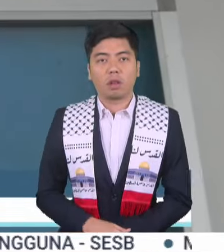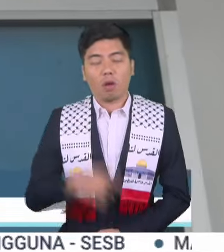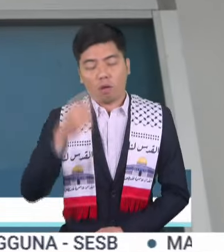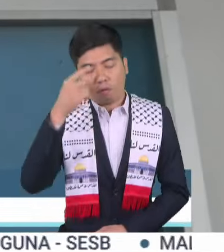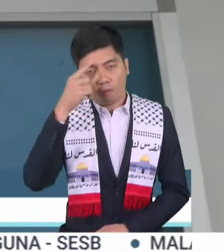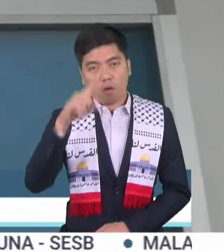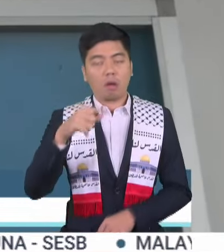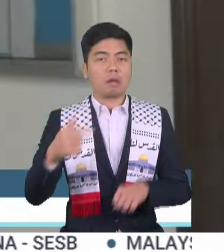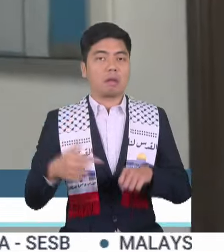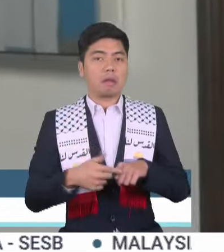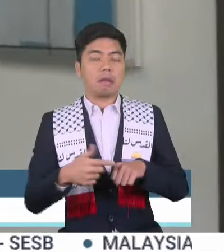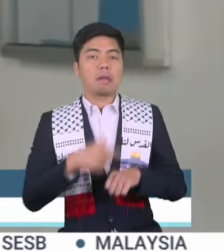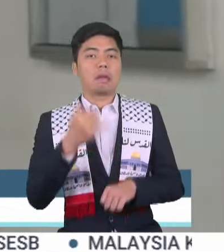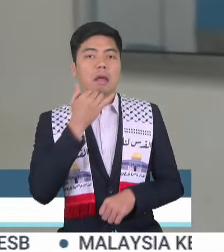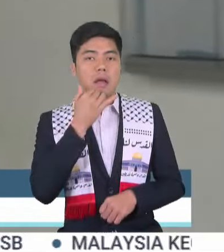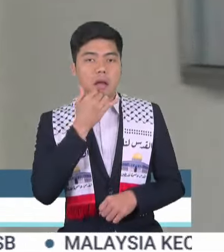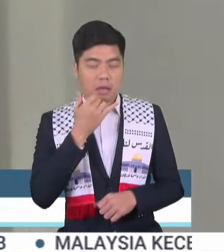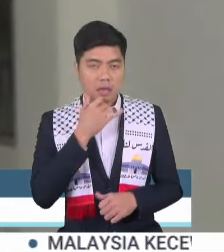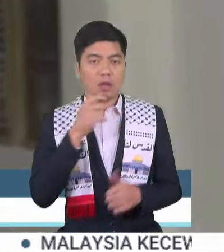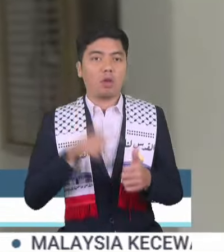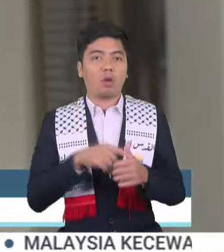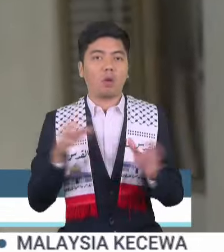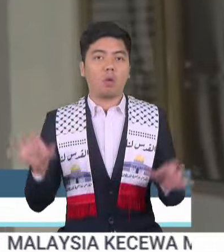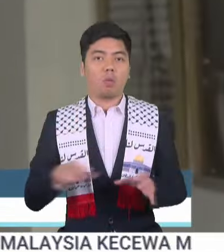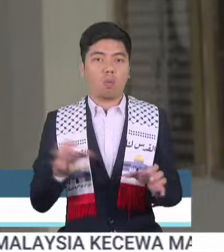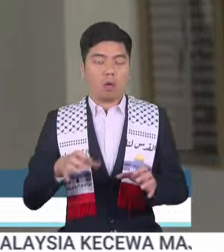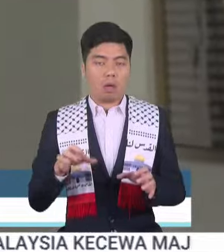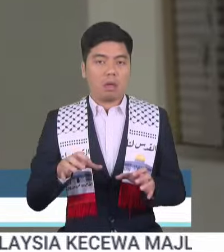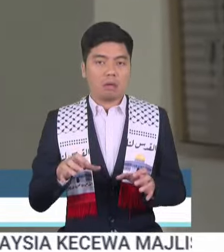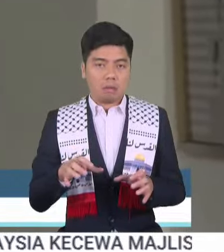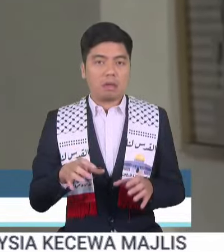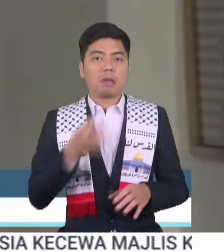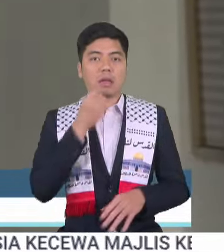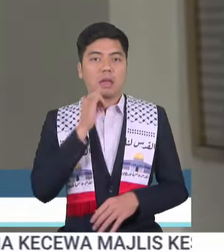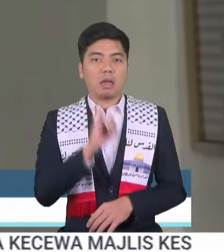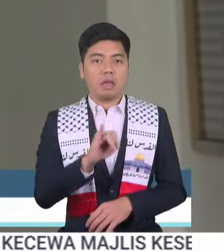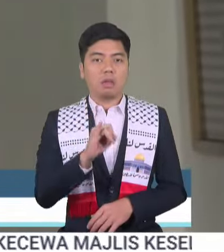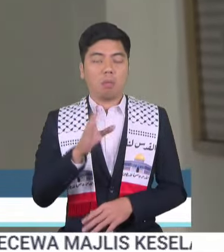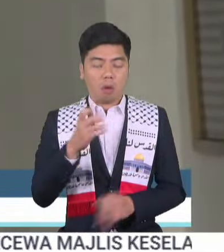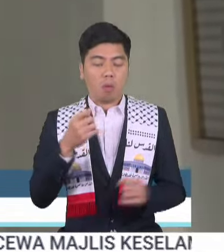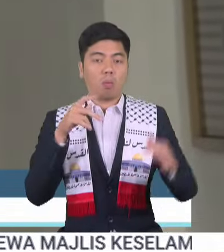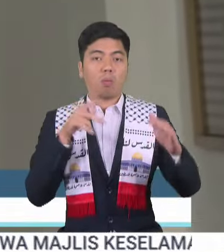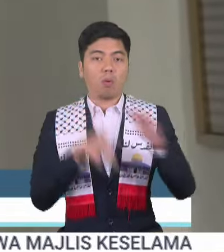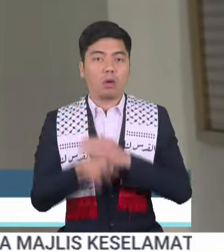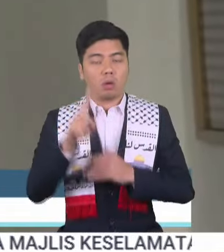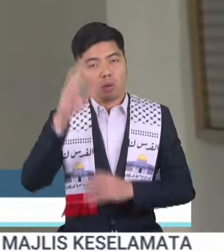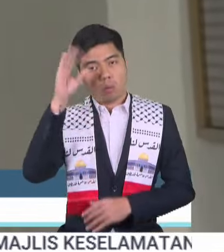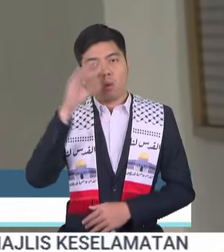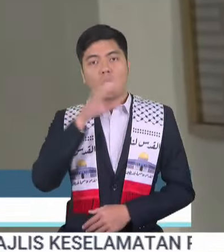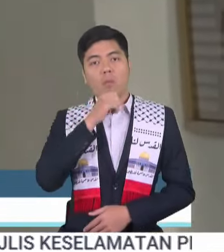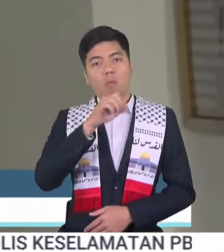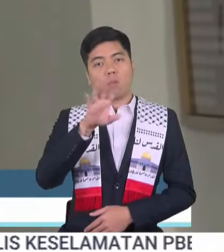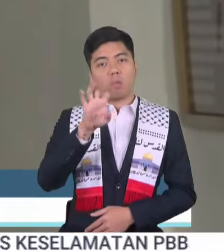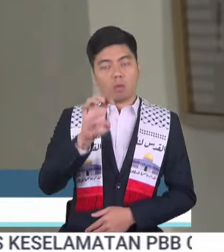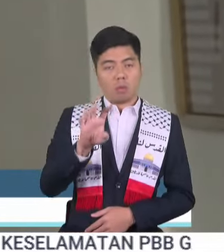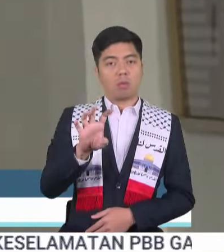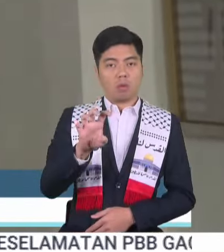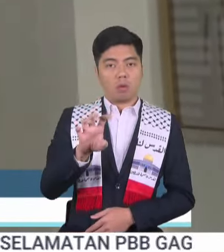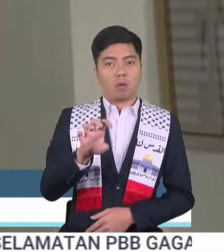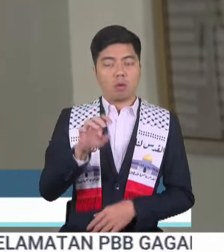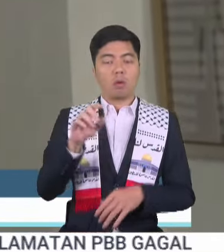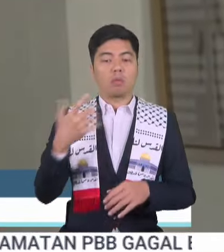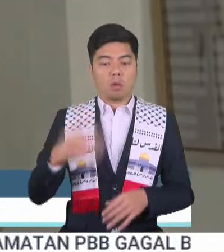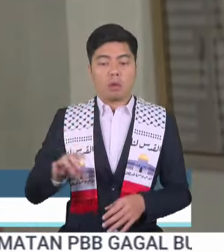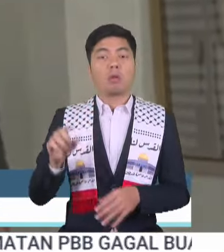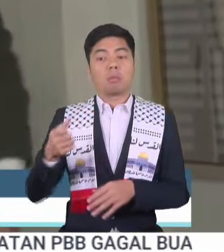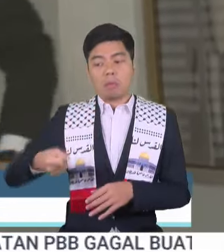Bagi pertuduhan pertama, tertuduh didakwa melakukan ugutan jenayah dengan mengancam hendak membunuh seorang lelaki berusia 40 tahun